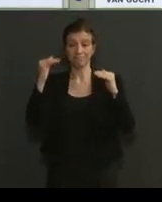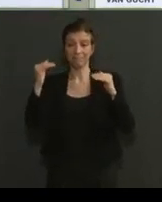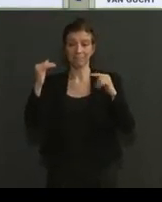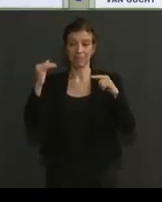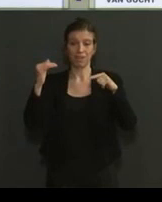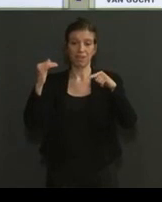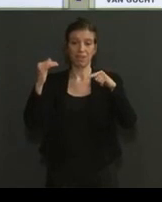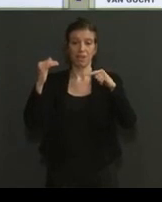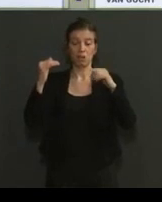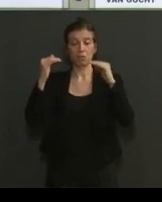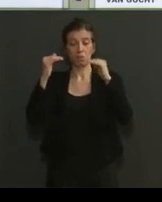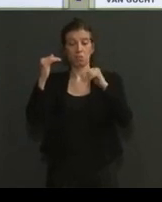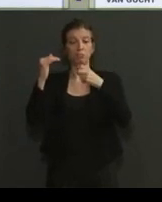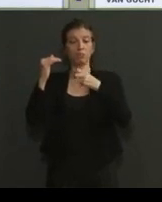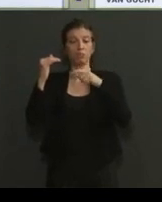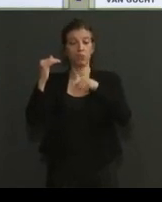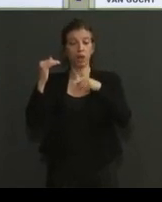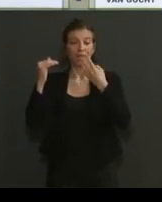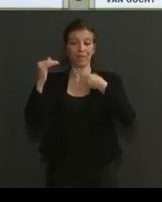en 35%.